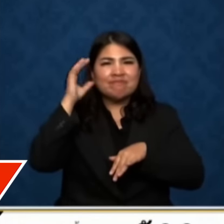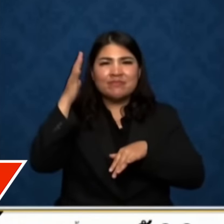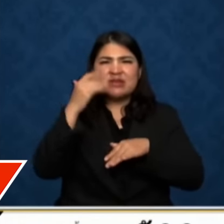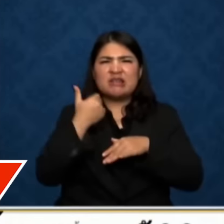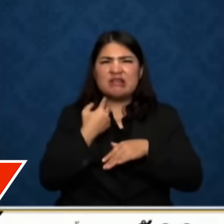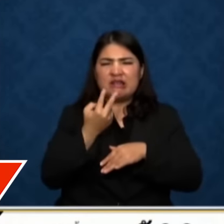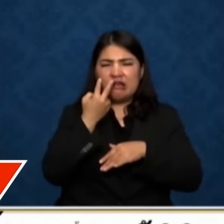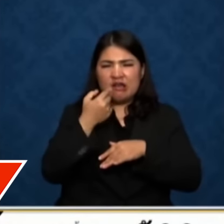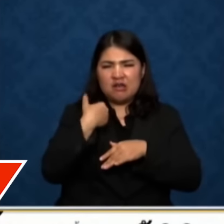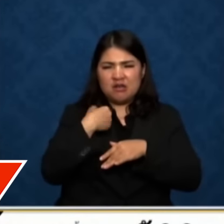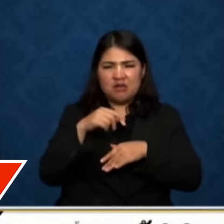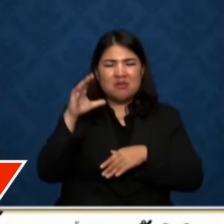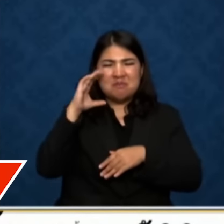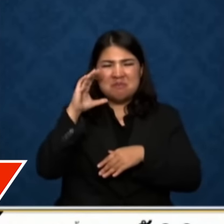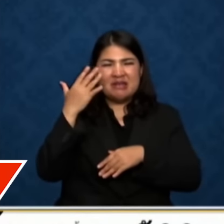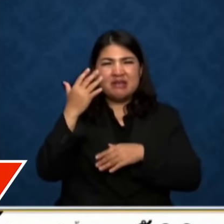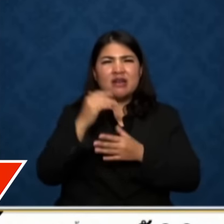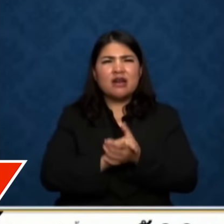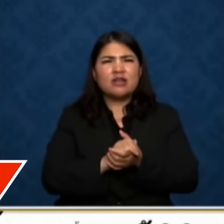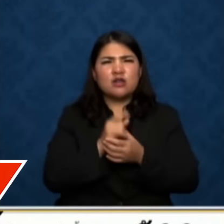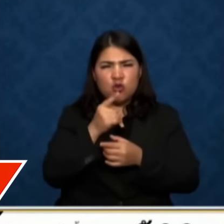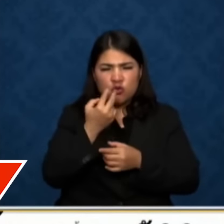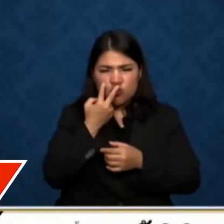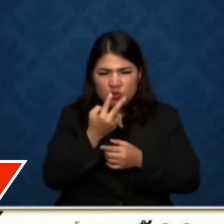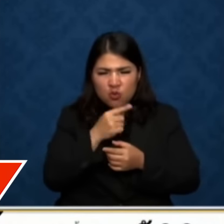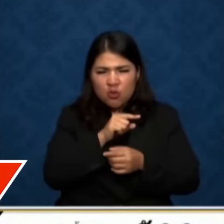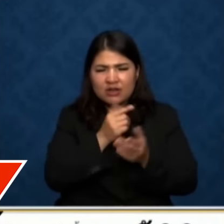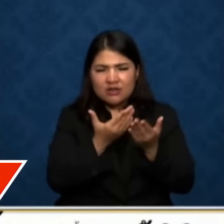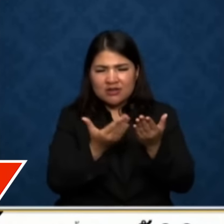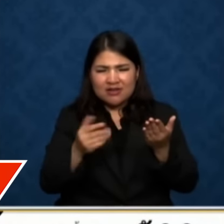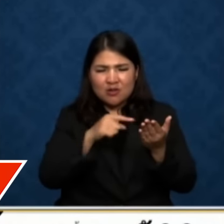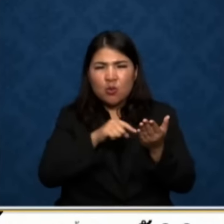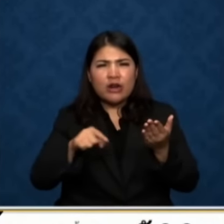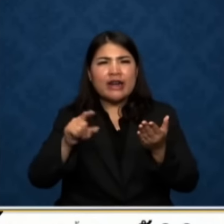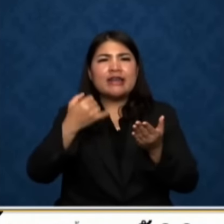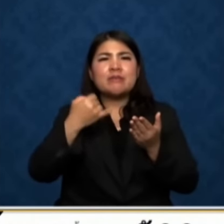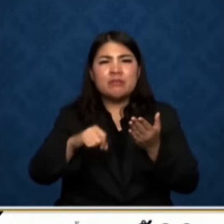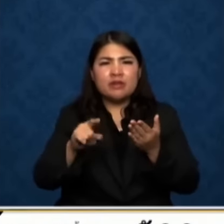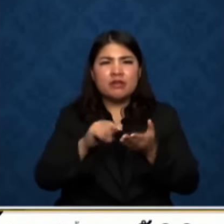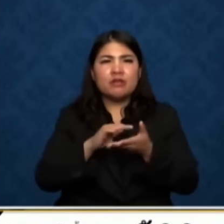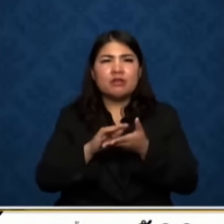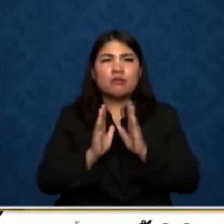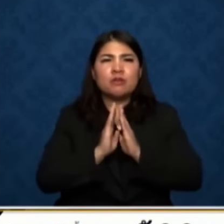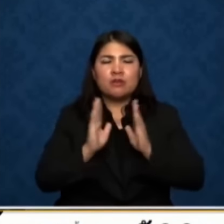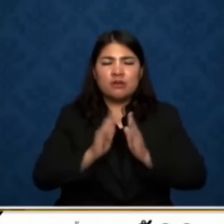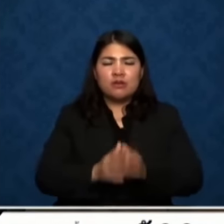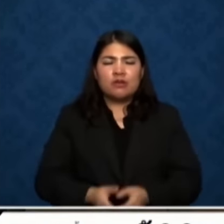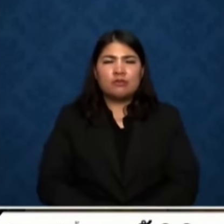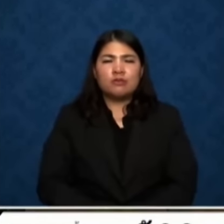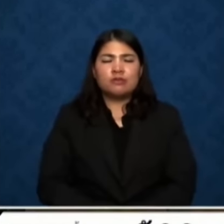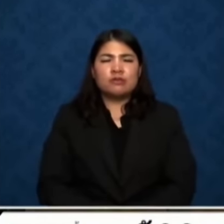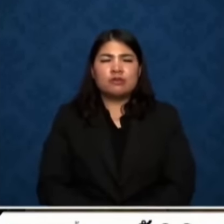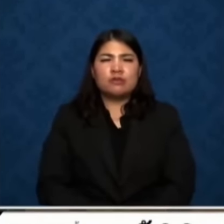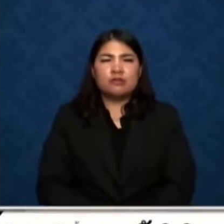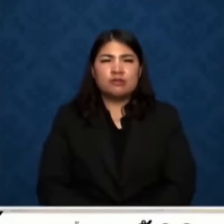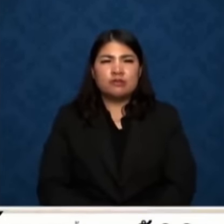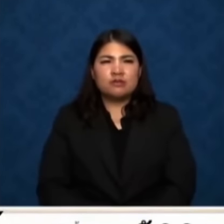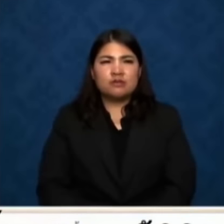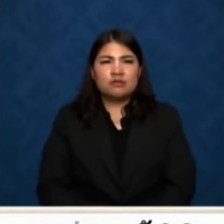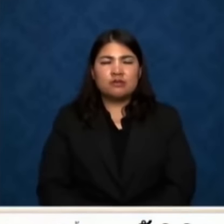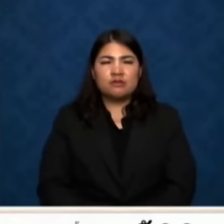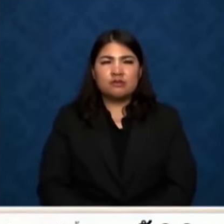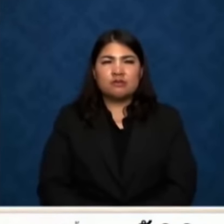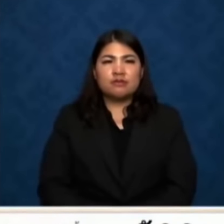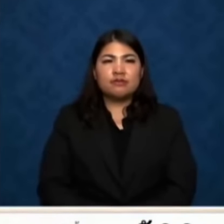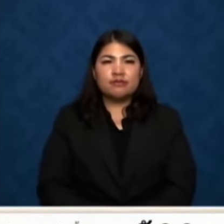ขาดความเชื่อมั่นในกระบวนการยุติธรรมมันต้องมีจุดผิดพลาดจุดใดจุดหนึ่งเท่านั้นเองครับขอบคุณครับ ครับขอบคุณครับต่อไปนะครับท่าน